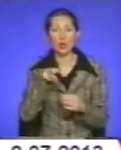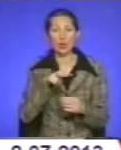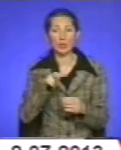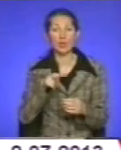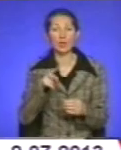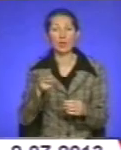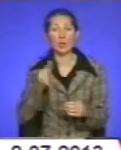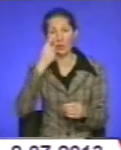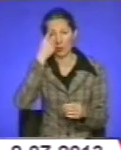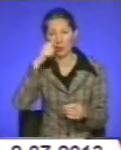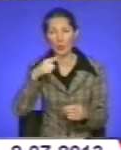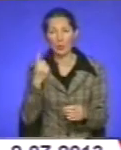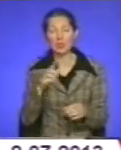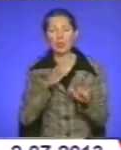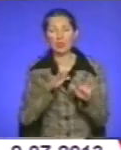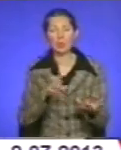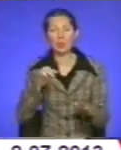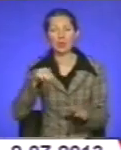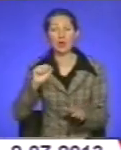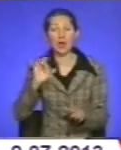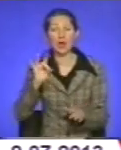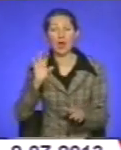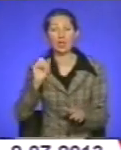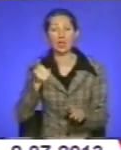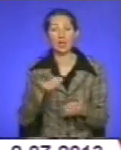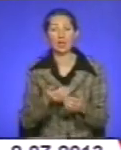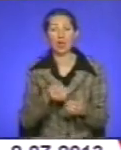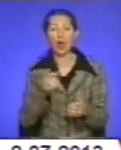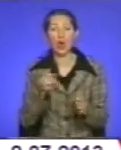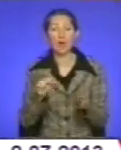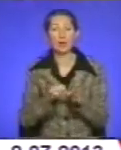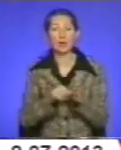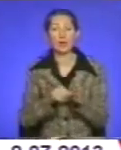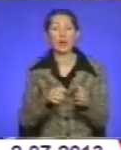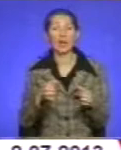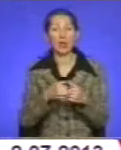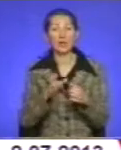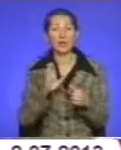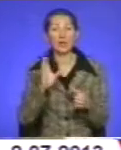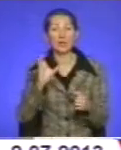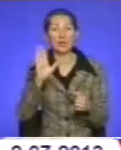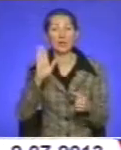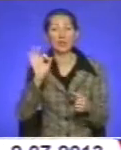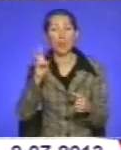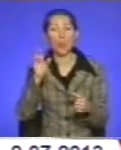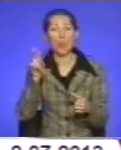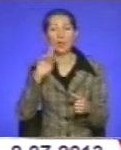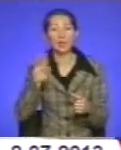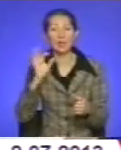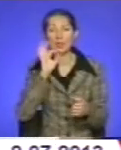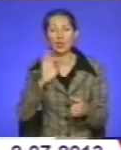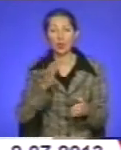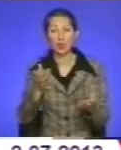перший заступник голови обласної ради Сергій Тарашевський, попередньо представники фракції «Свободи» не підтвердили, що візьмуть участь у засіданні. Вони й